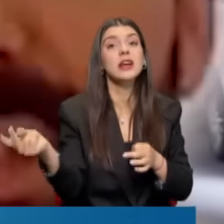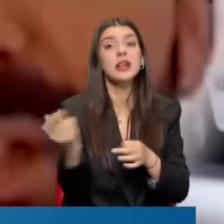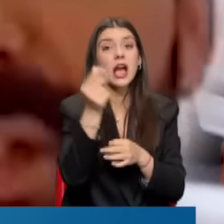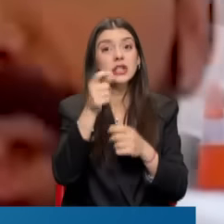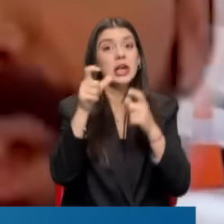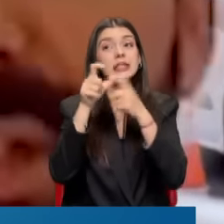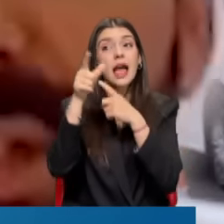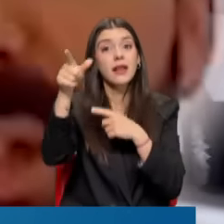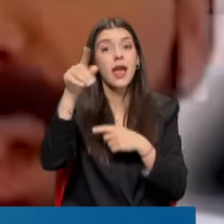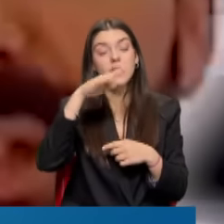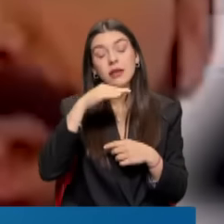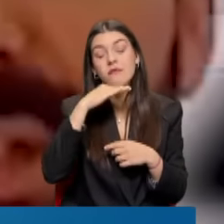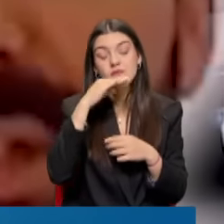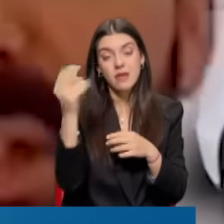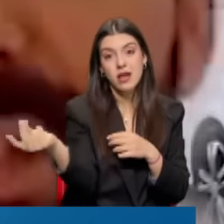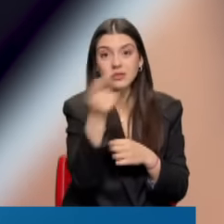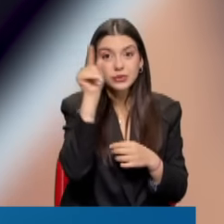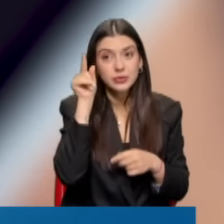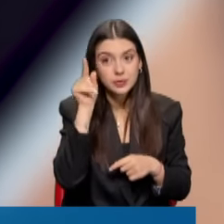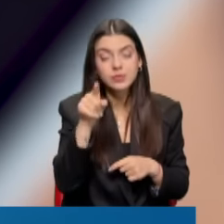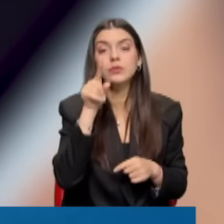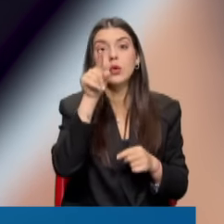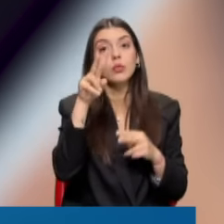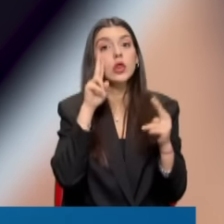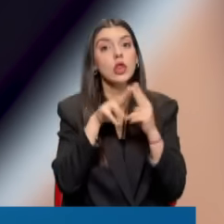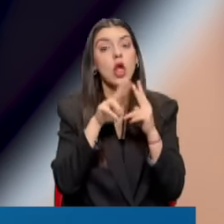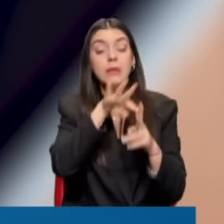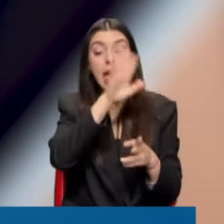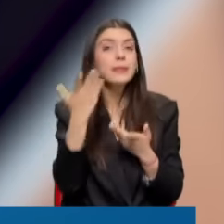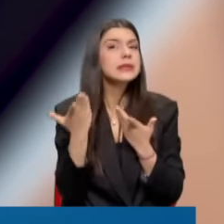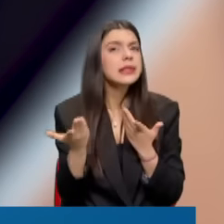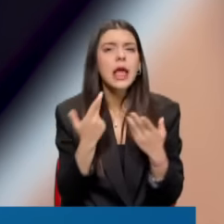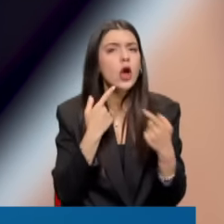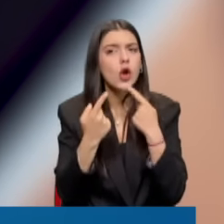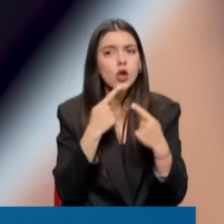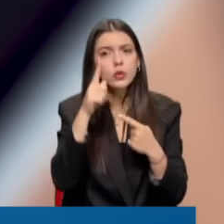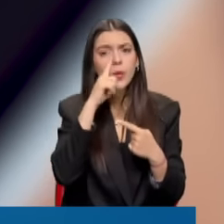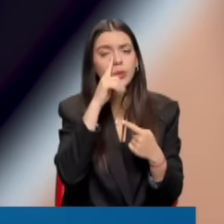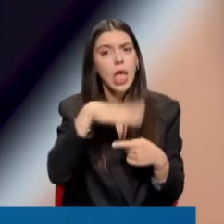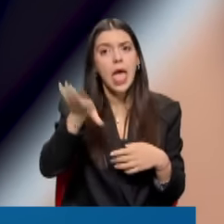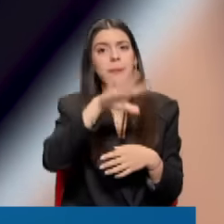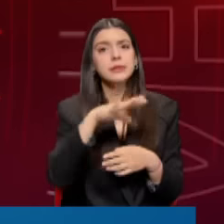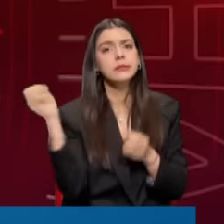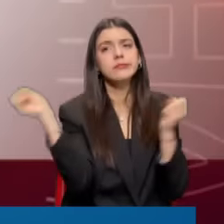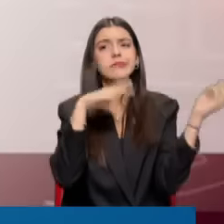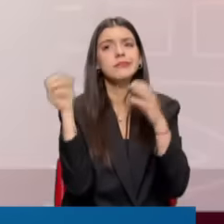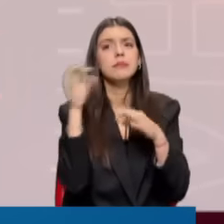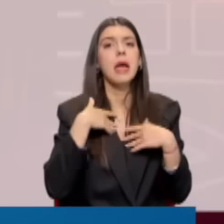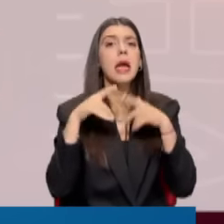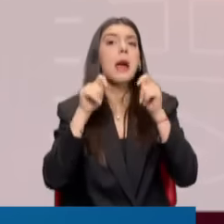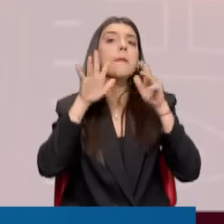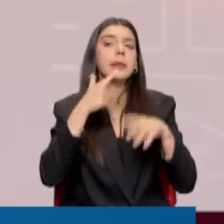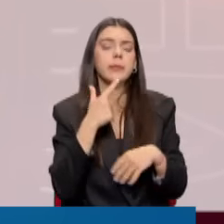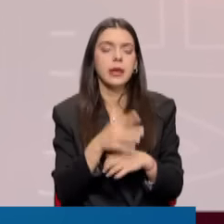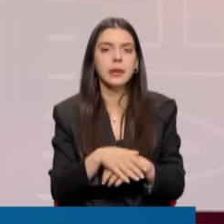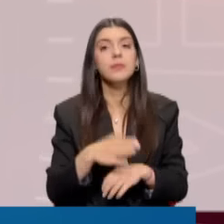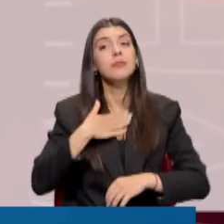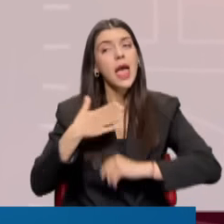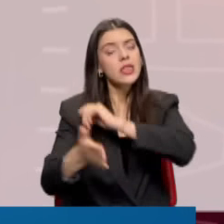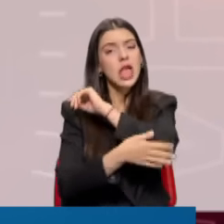Serdar Ser çelik'le yapılan görüşmeler ve o görüşmelerin içeriği ile ilgili müdürler topu birbirine attı Ben yardımcım Şevket